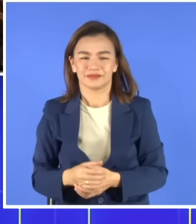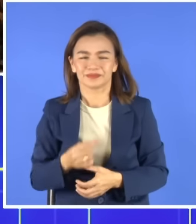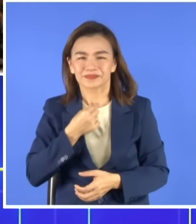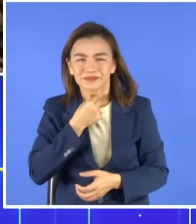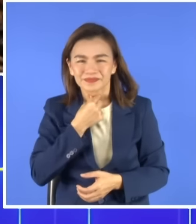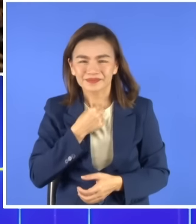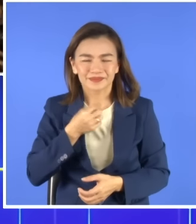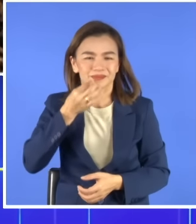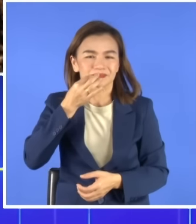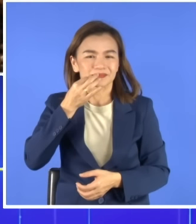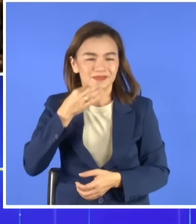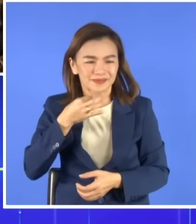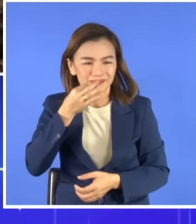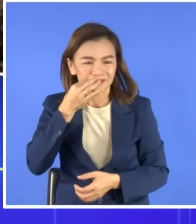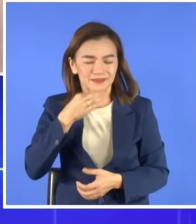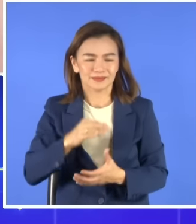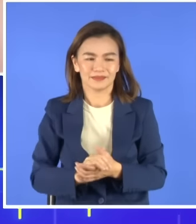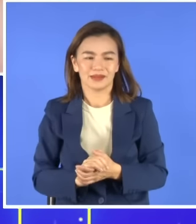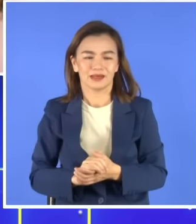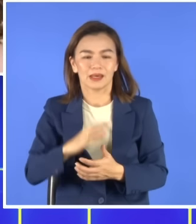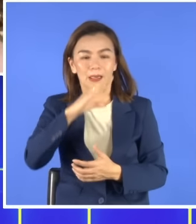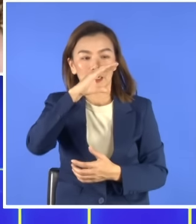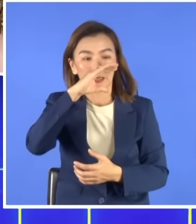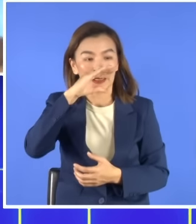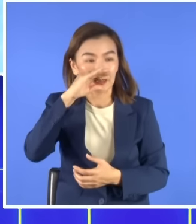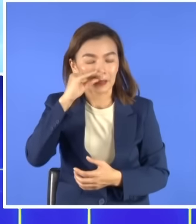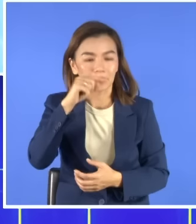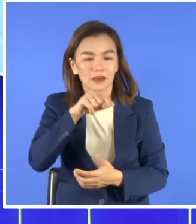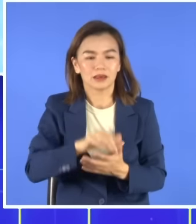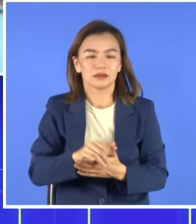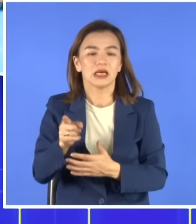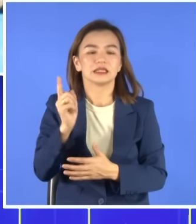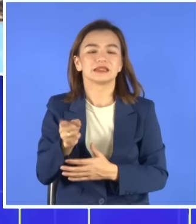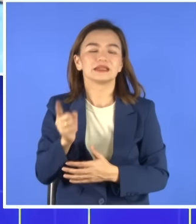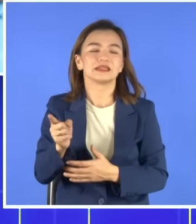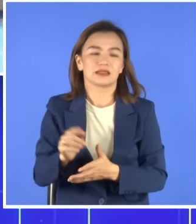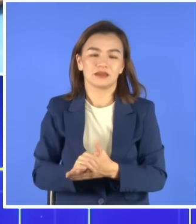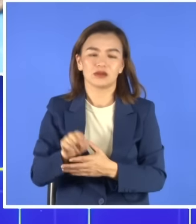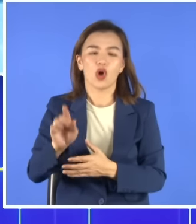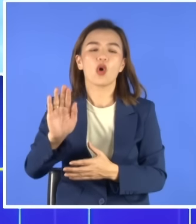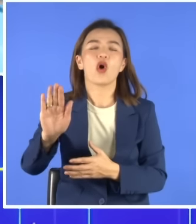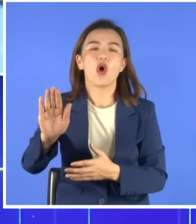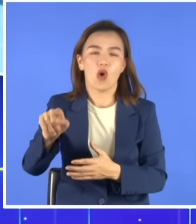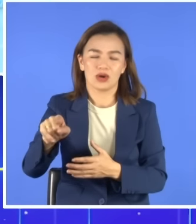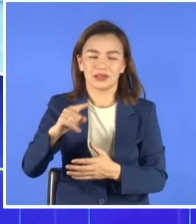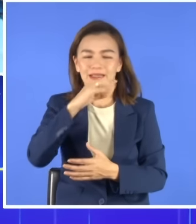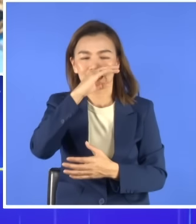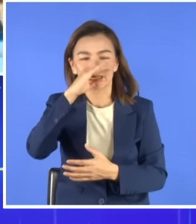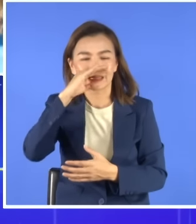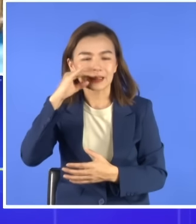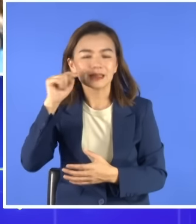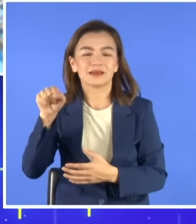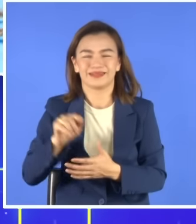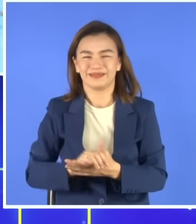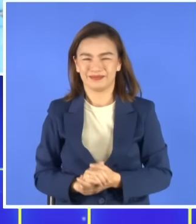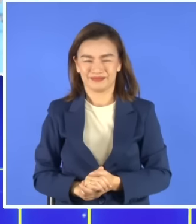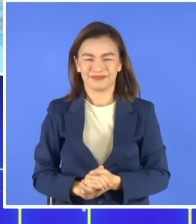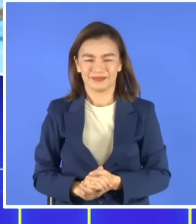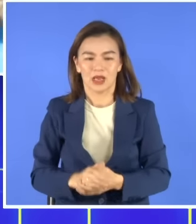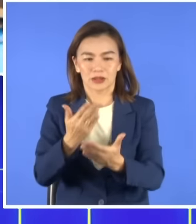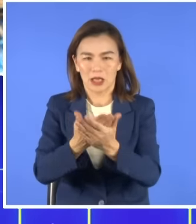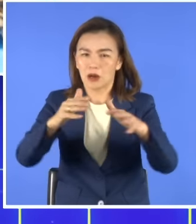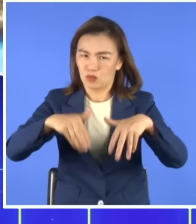เออบางทีก็ไม่ได้ใส่ตัวใส่แค่กลิ่นแต่อันนี้เใส่ทั้งตัวเนี่ของจริงเลยกลิ่นจากตัวแมงดาเลยค่ะเอ้ออ่ะแมงดาก็สร้างราย